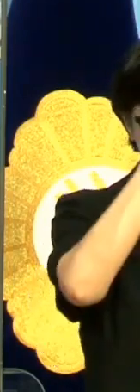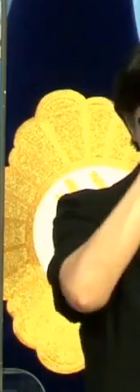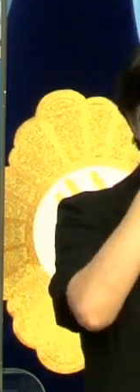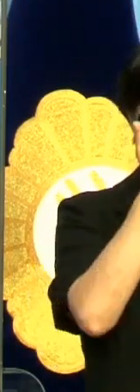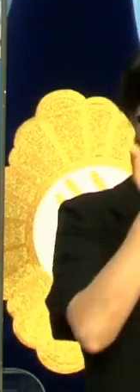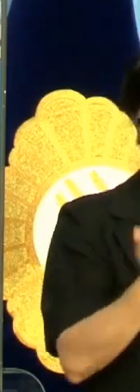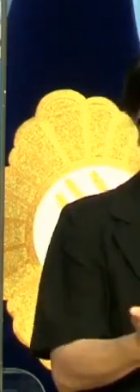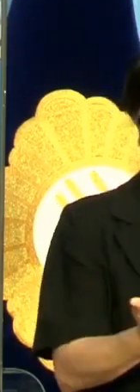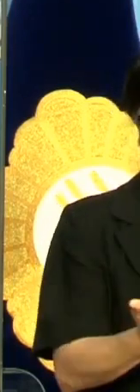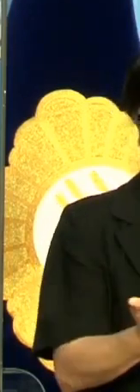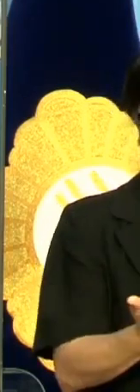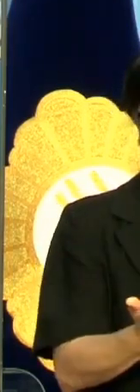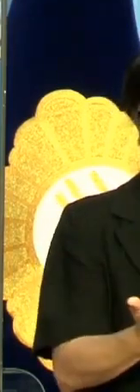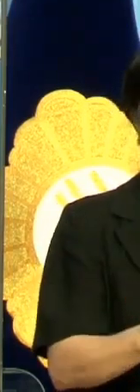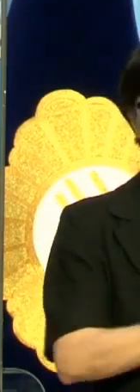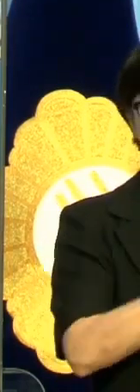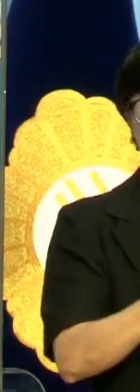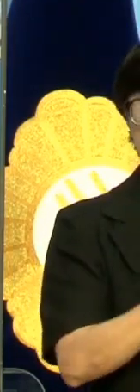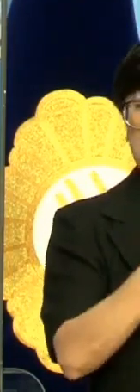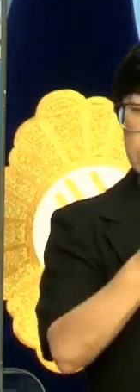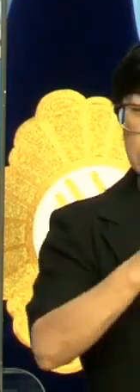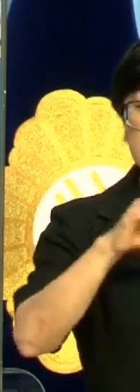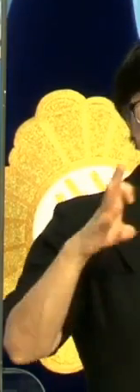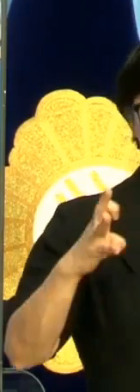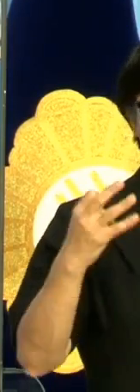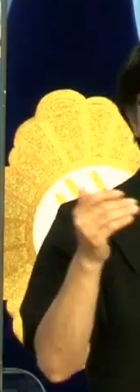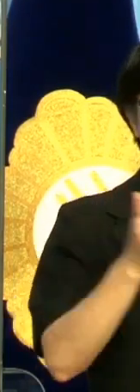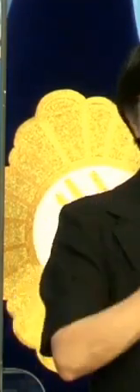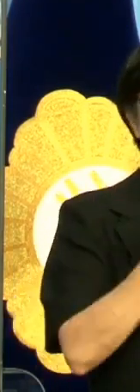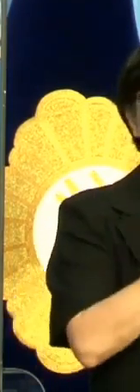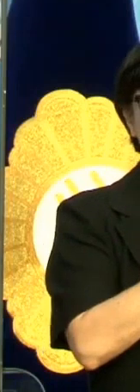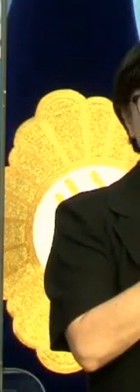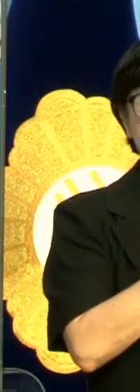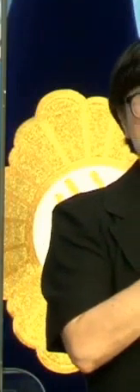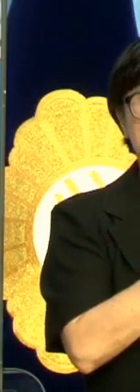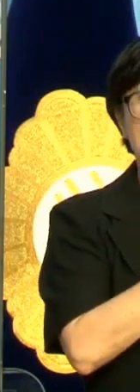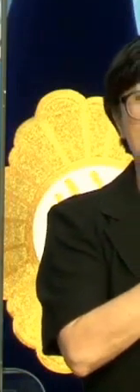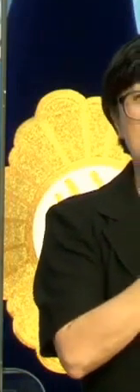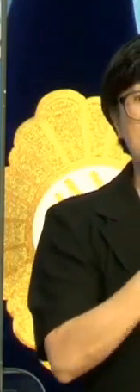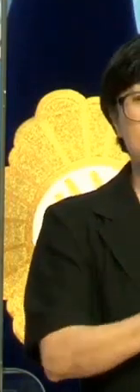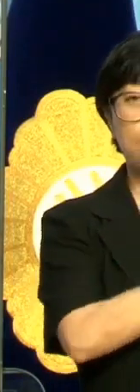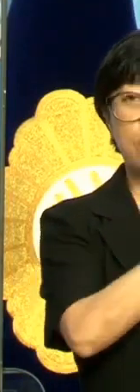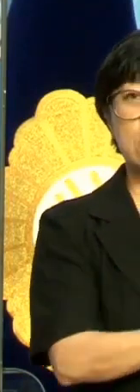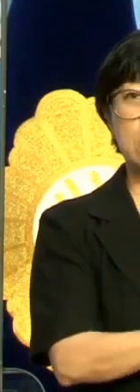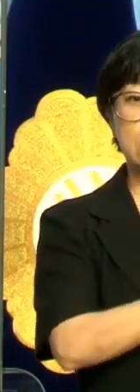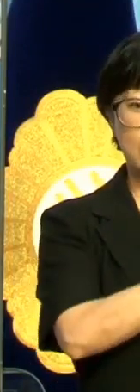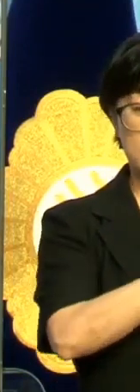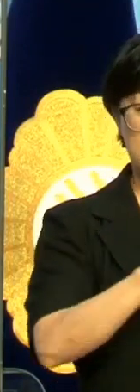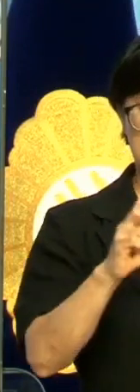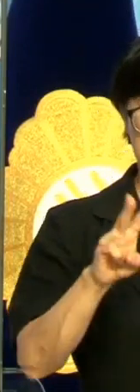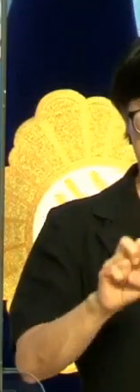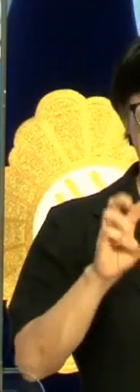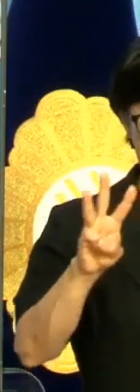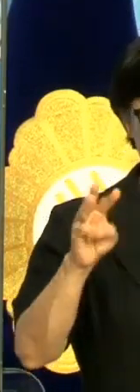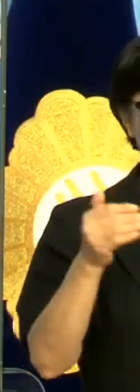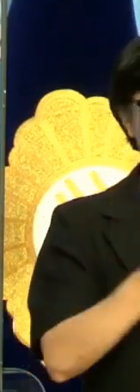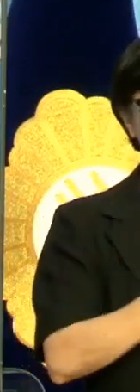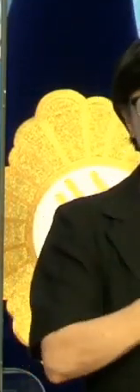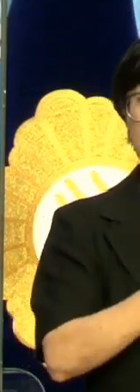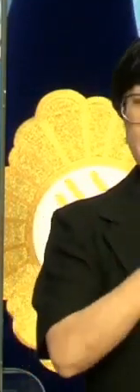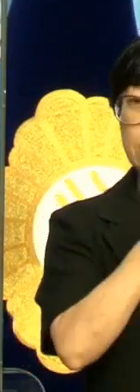6월 5일부터 6월 14일까지 2차 병과 17년 6월 15일부터 6월 23일까지 3차